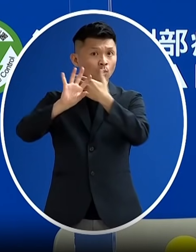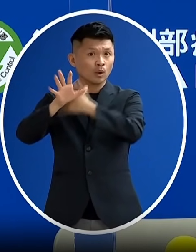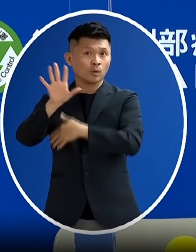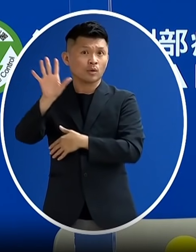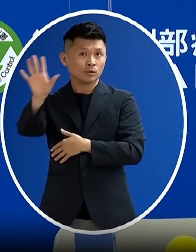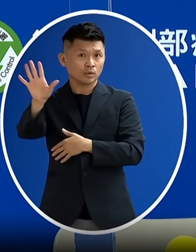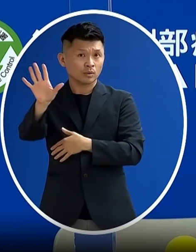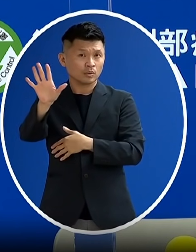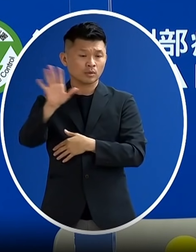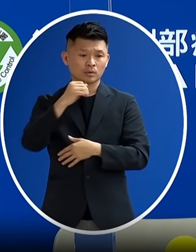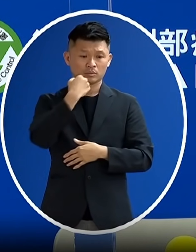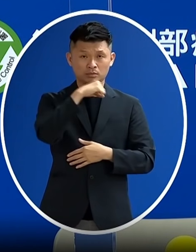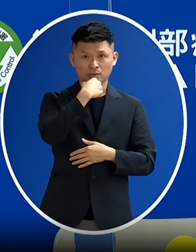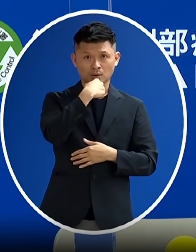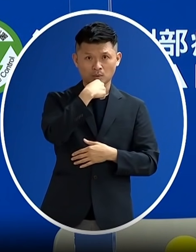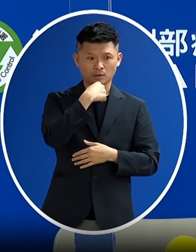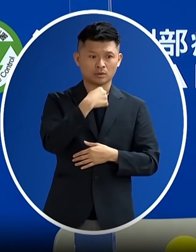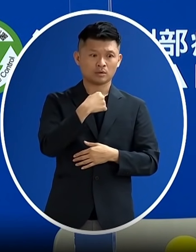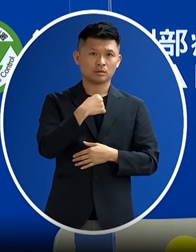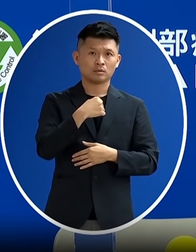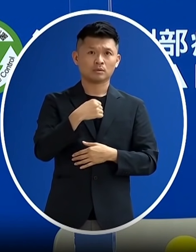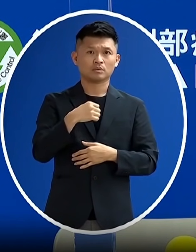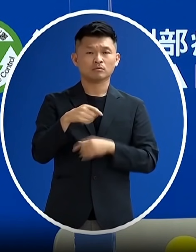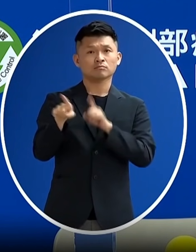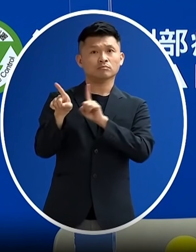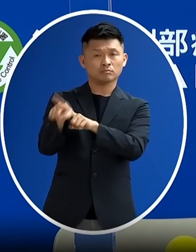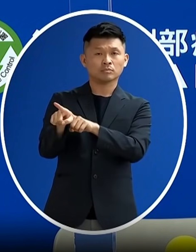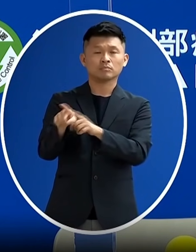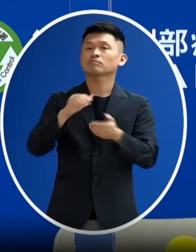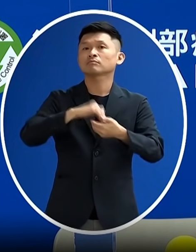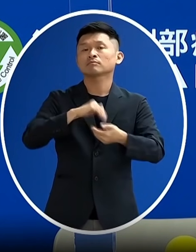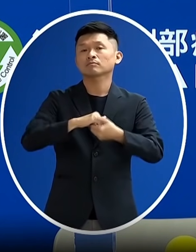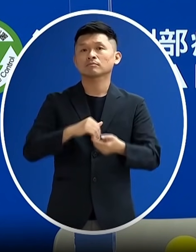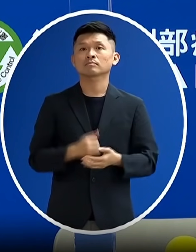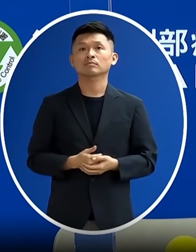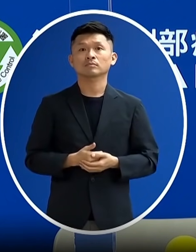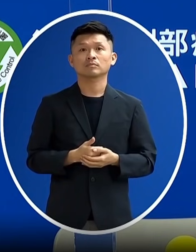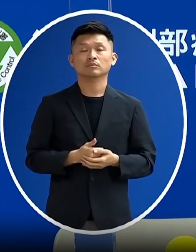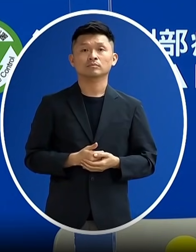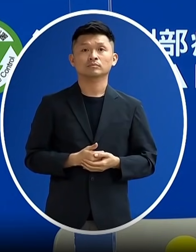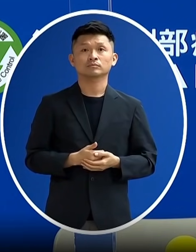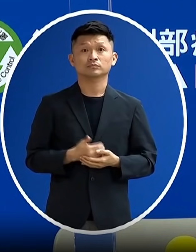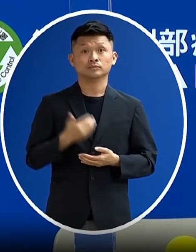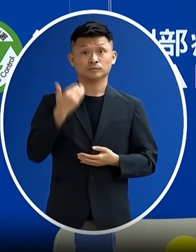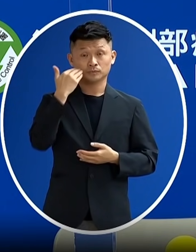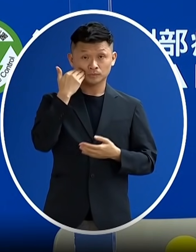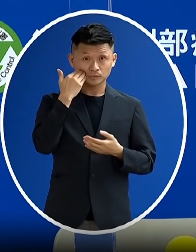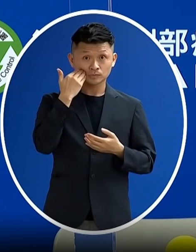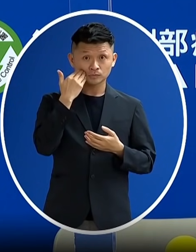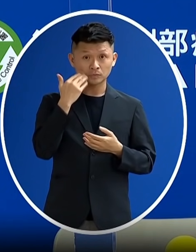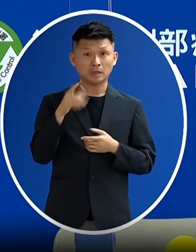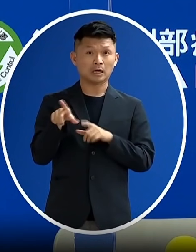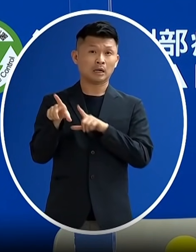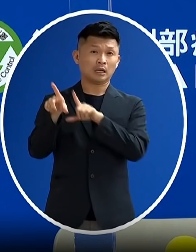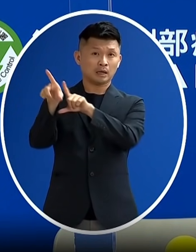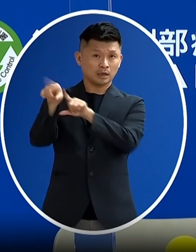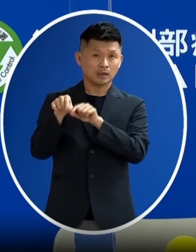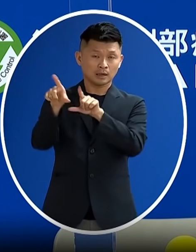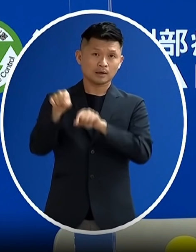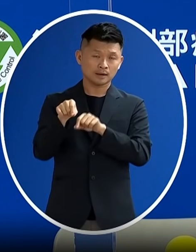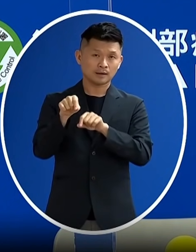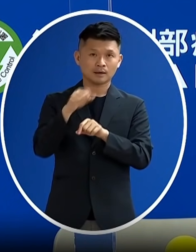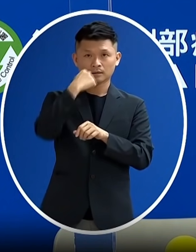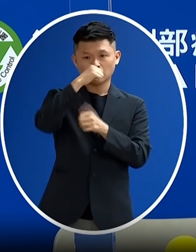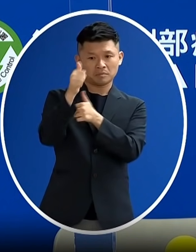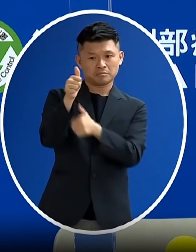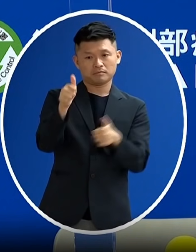做过，那台湾才能做嘛，那要不然台湾就永远没有办法走在前面了。所以相关的研究一